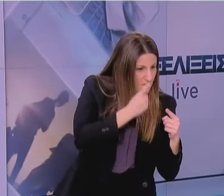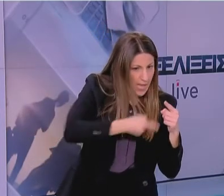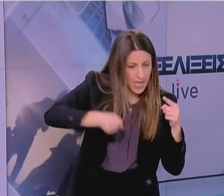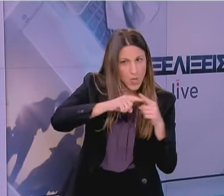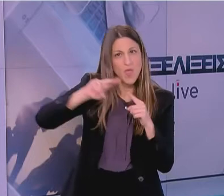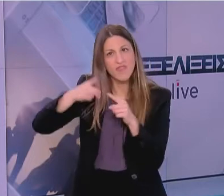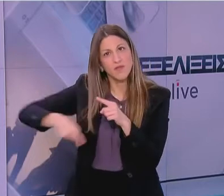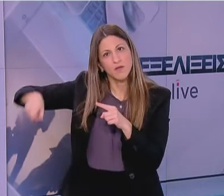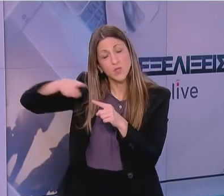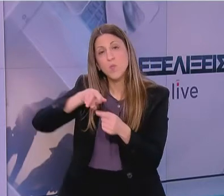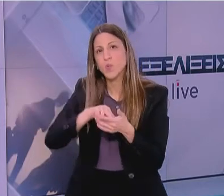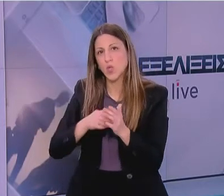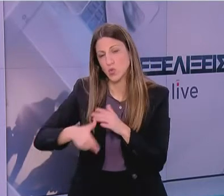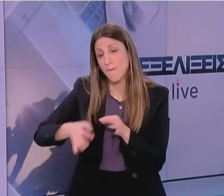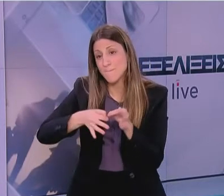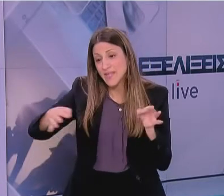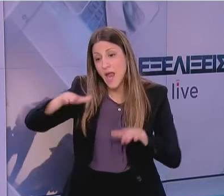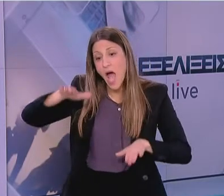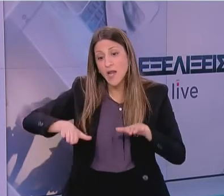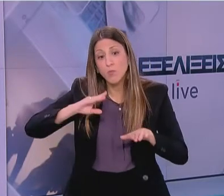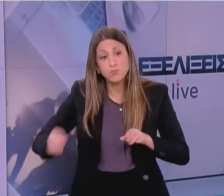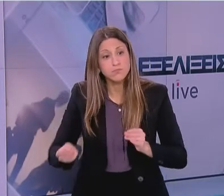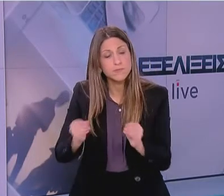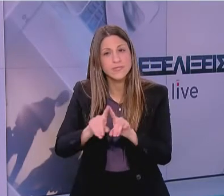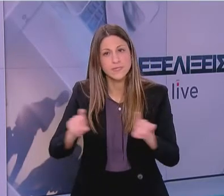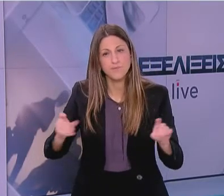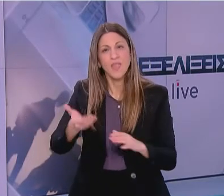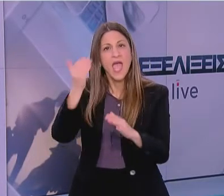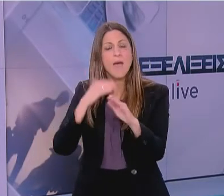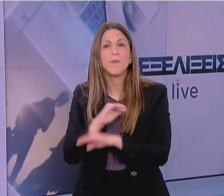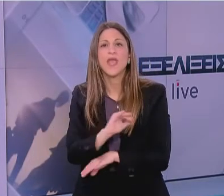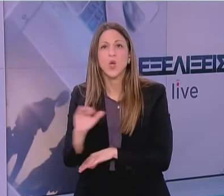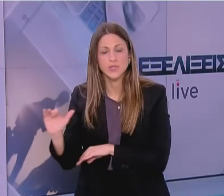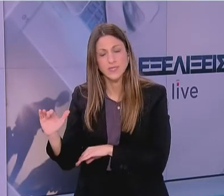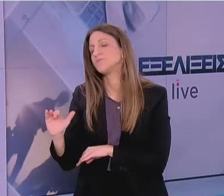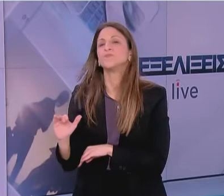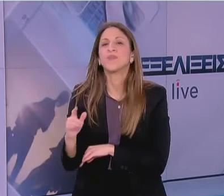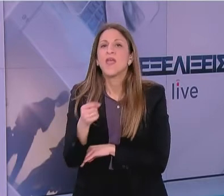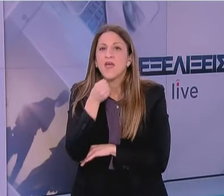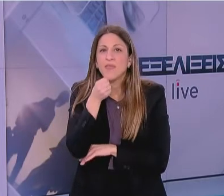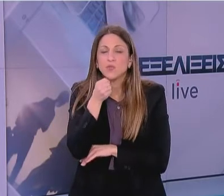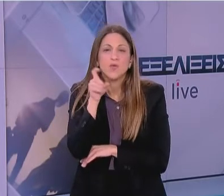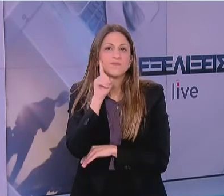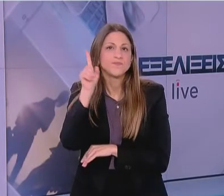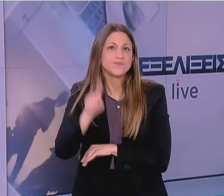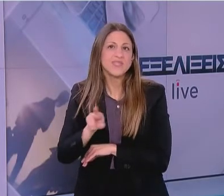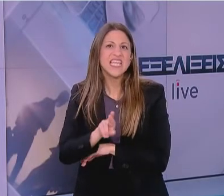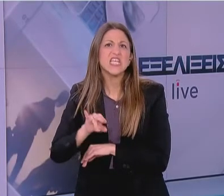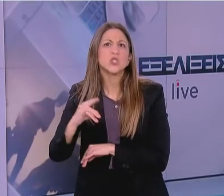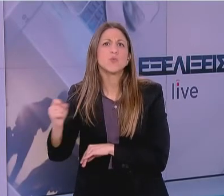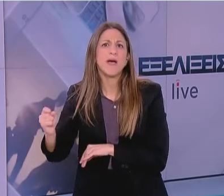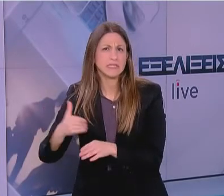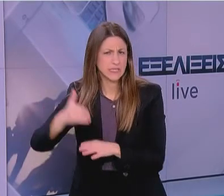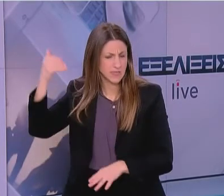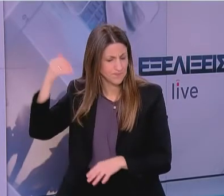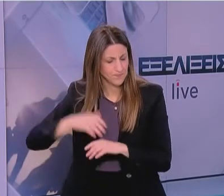προσοχή. Επόμενη ερώτηση από την κυρία Τζιβρά και την εφημερίδα Ριζοσπάστης. Κύριε Κοντοζαμάνη, οι